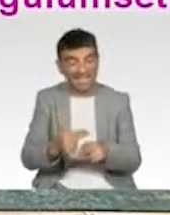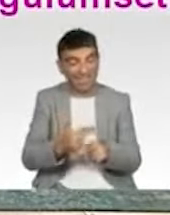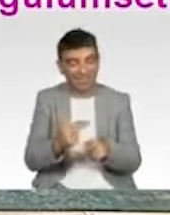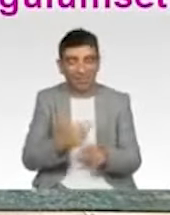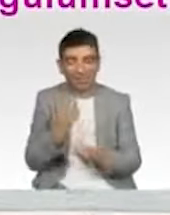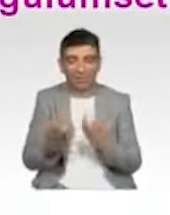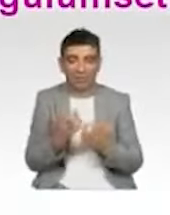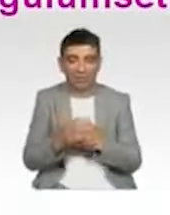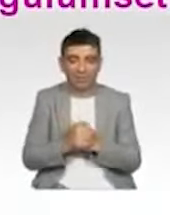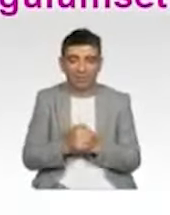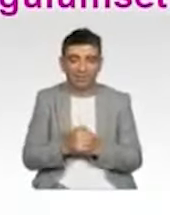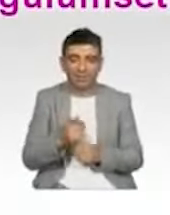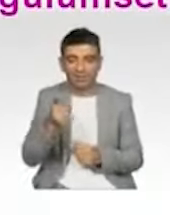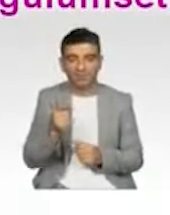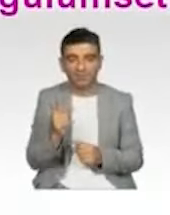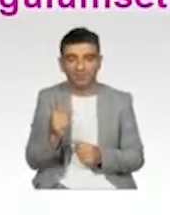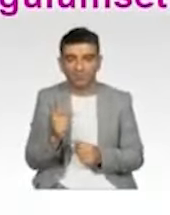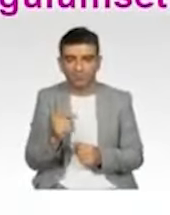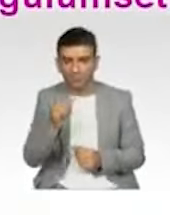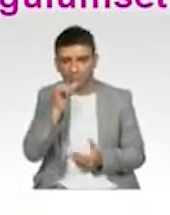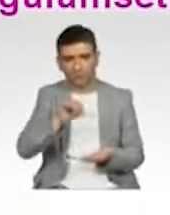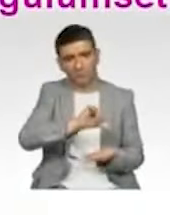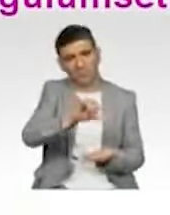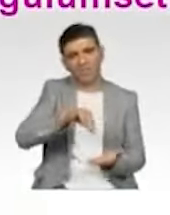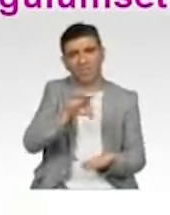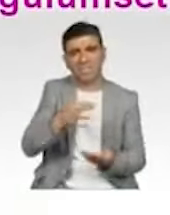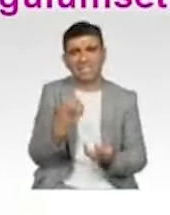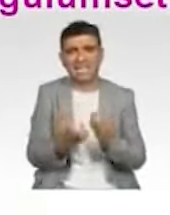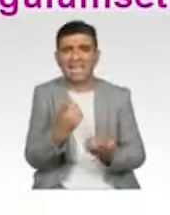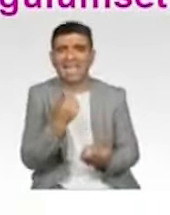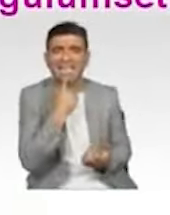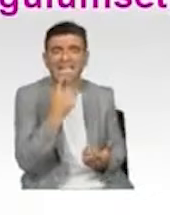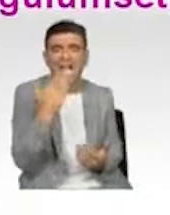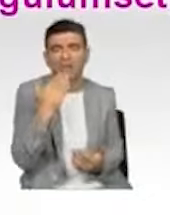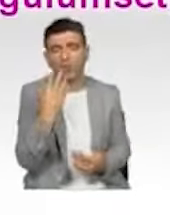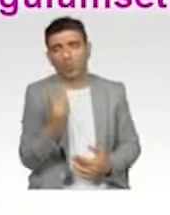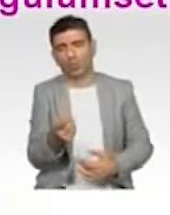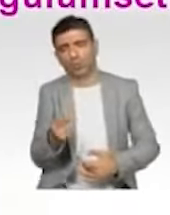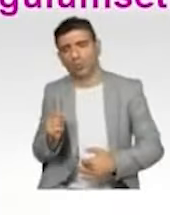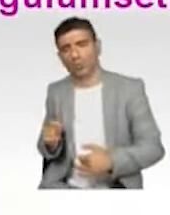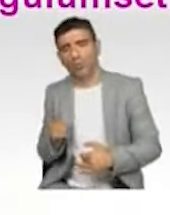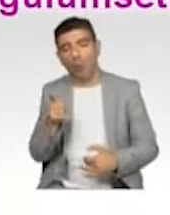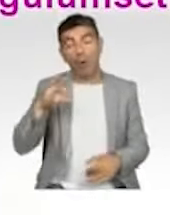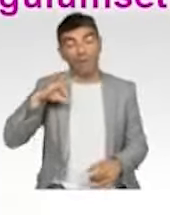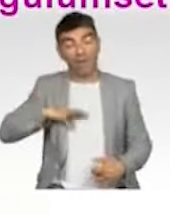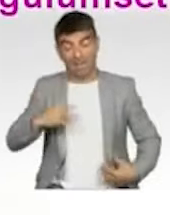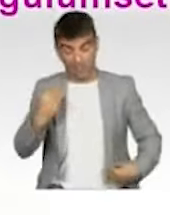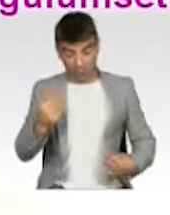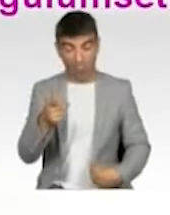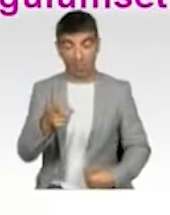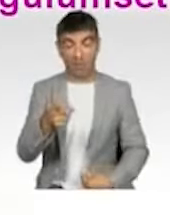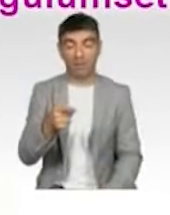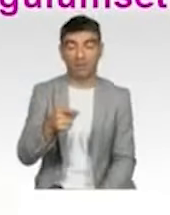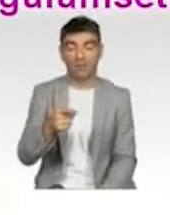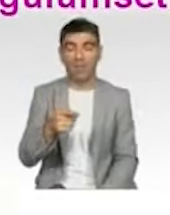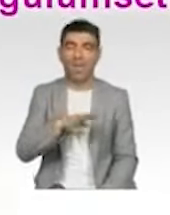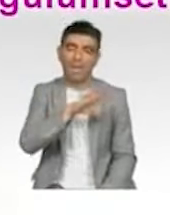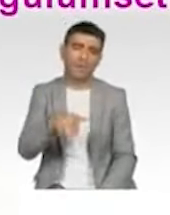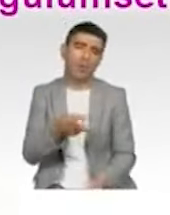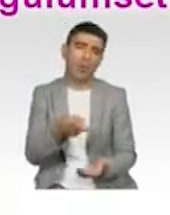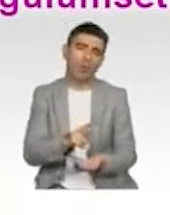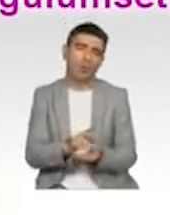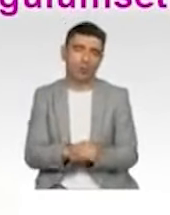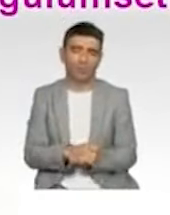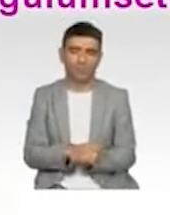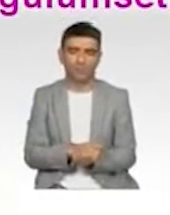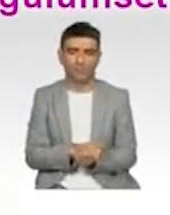Evet. Direkt biz de kaynar suya atıyoruz. Evet. Boca edersen evet, çay anladım. Yanar. Zaten tadı da acı. Yani o faydalı olan şeylerin hepsi ölüyor gidiyor. Ölüyor.